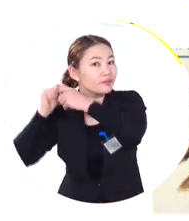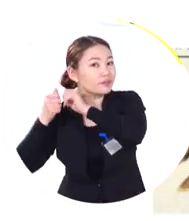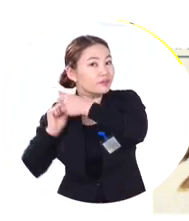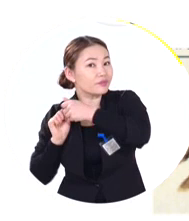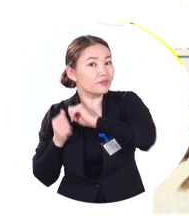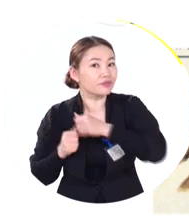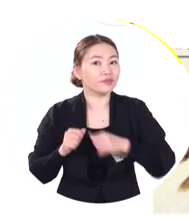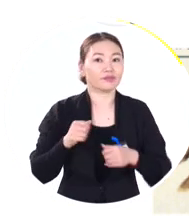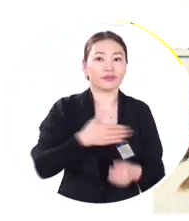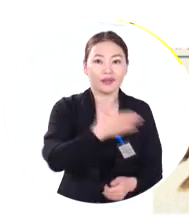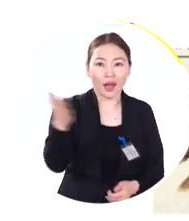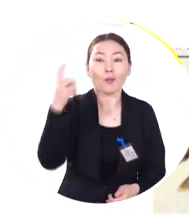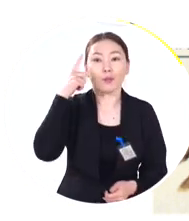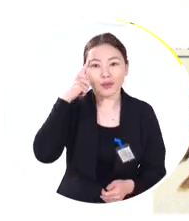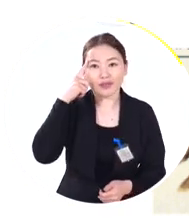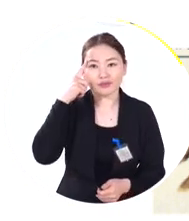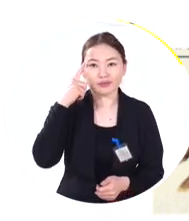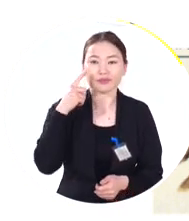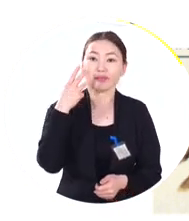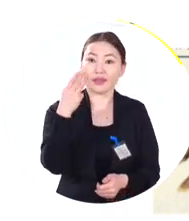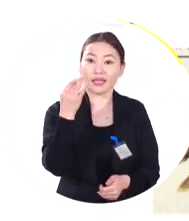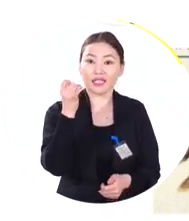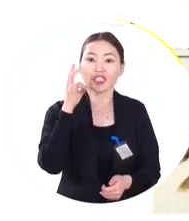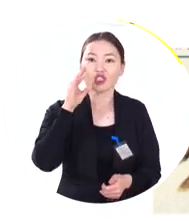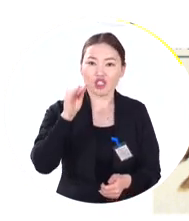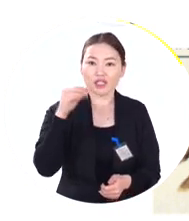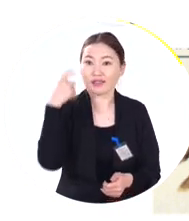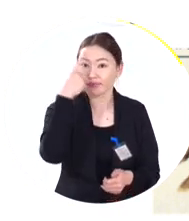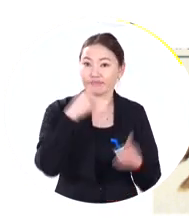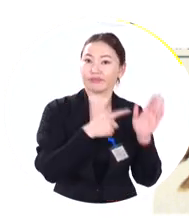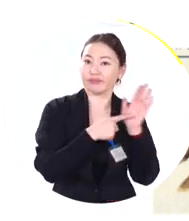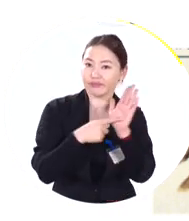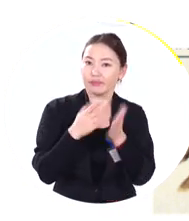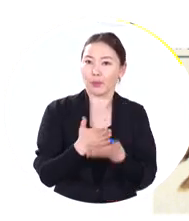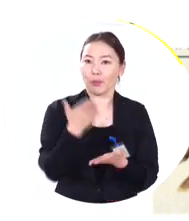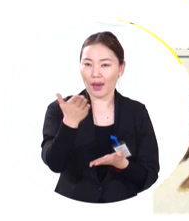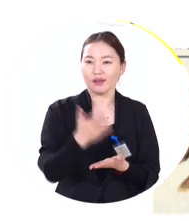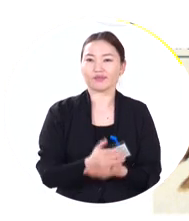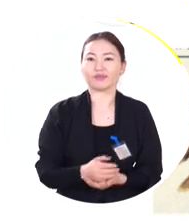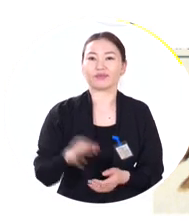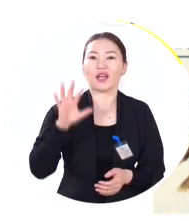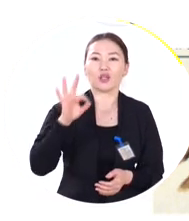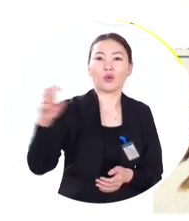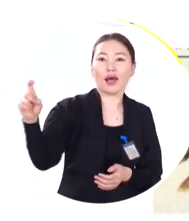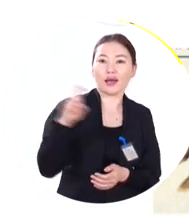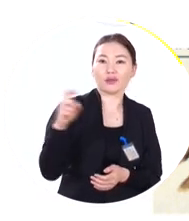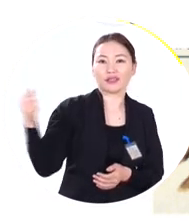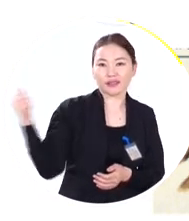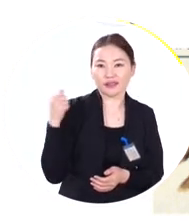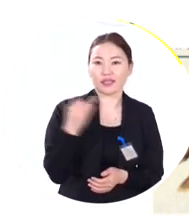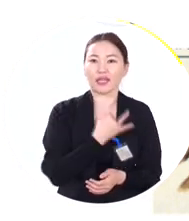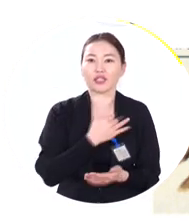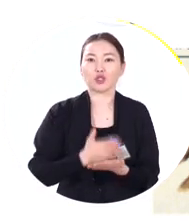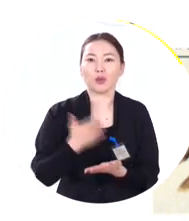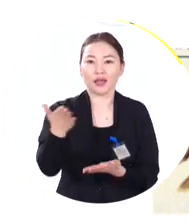манжид захирагдаж буйг илэрхийлэх гадаад шинж байжээ. За бүгдээрээ маш амжилттайгаар зөв хариулсан гэдэгт итгэлтэй байна. Дараагийнхаа